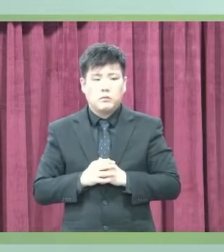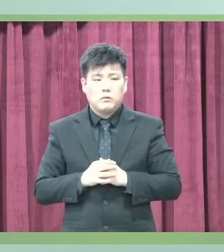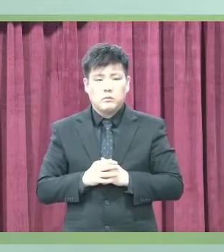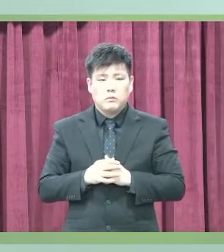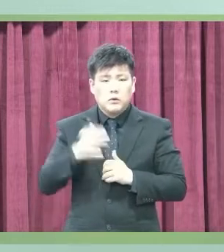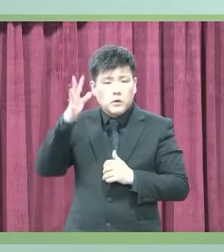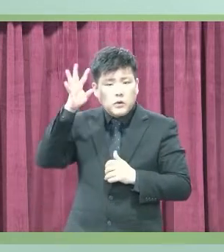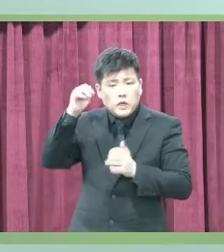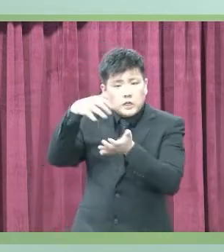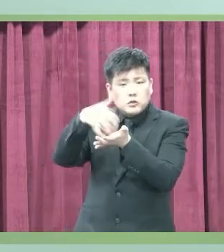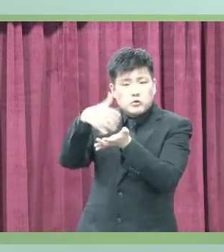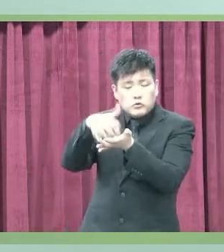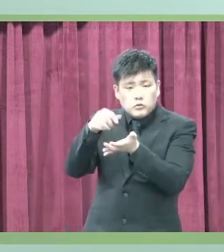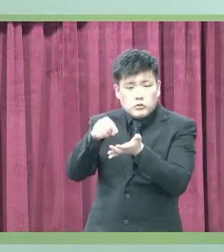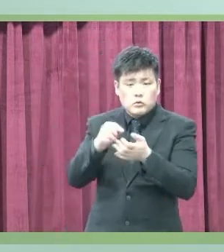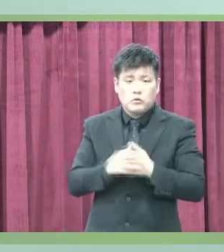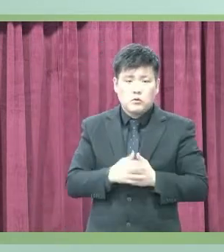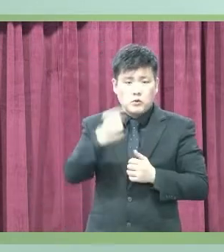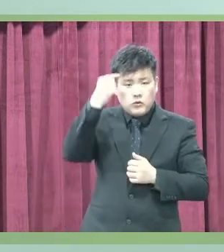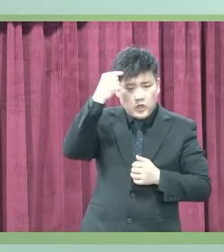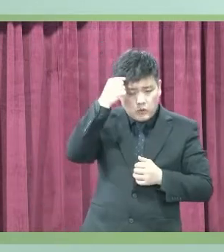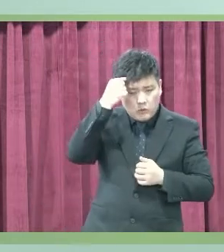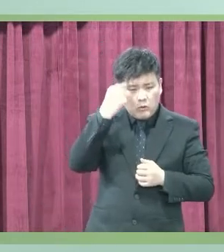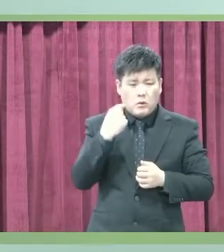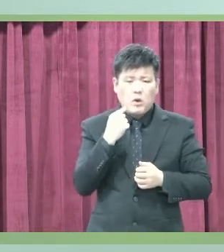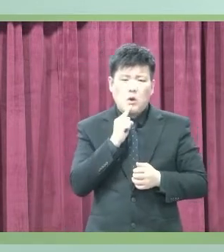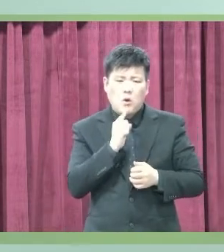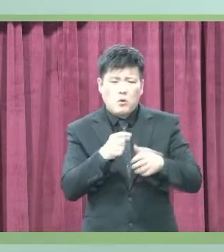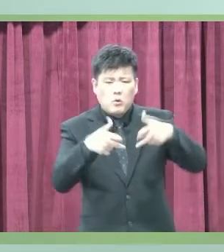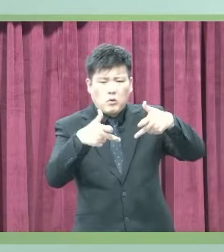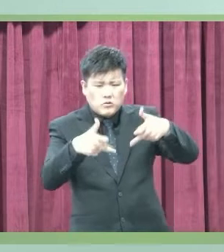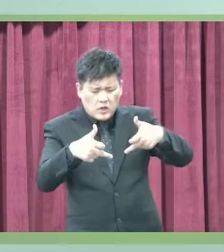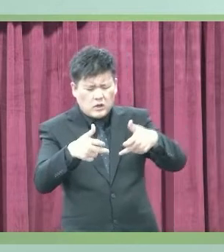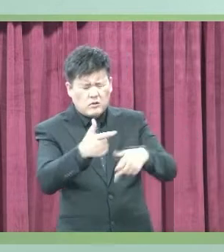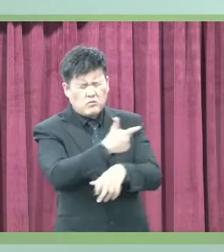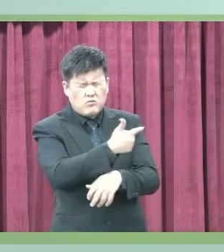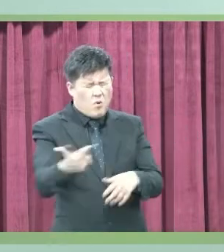살펴보면 특히 뇌변병과 언어장애가 2배 이상입니다.